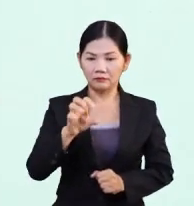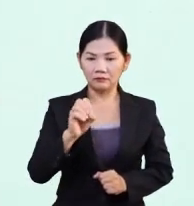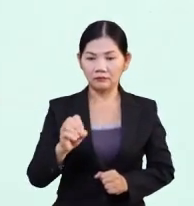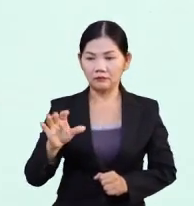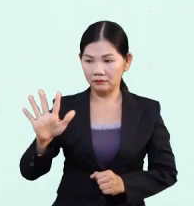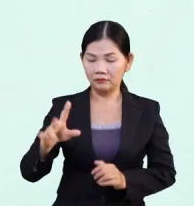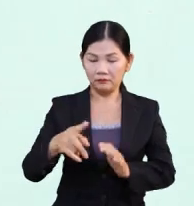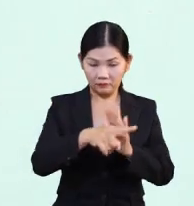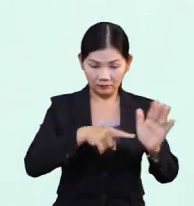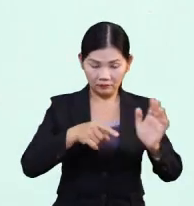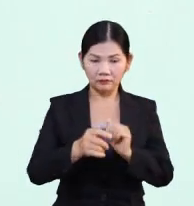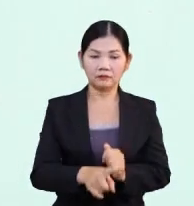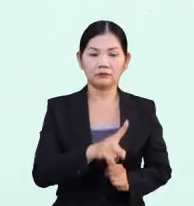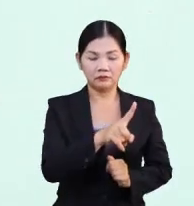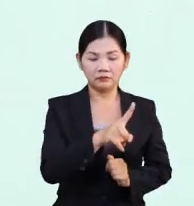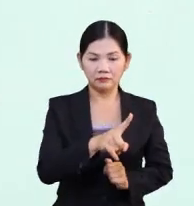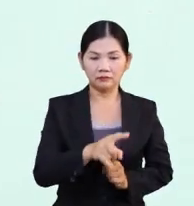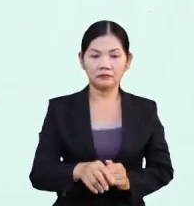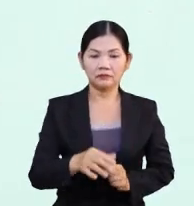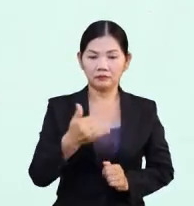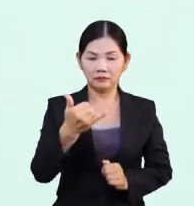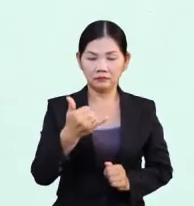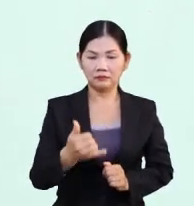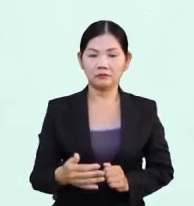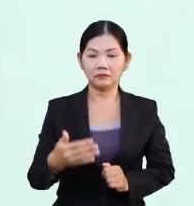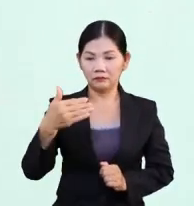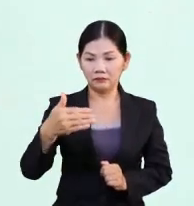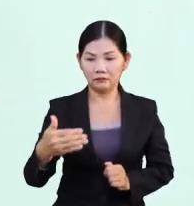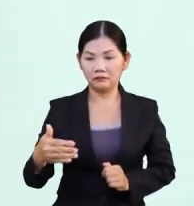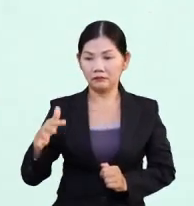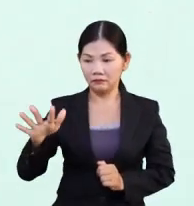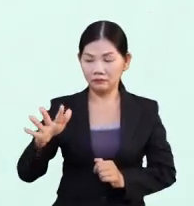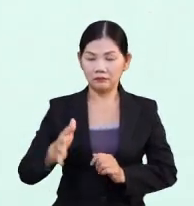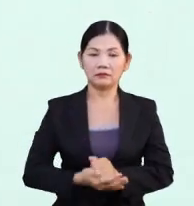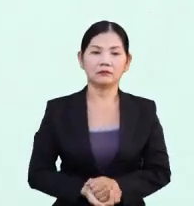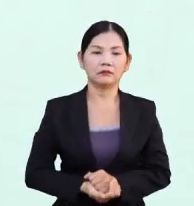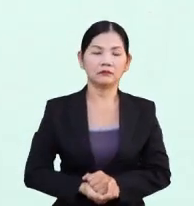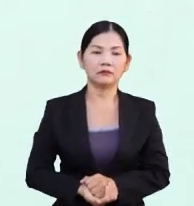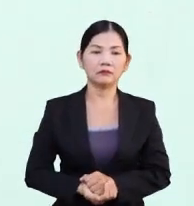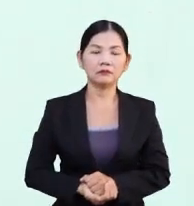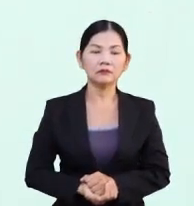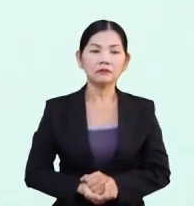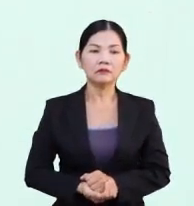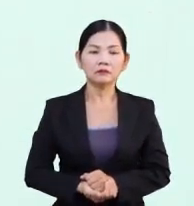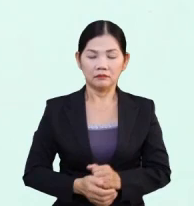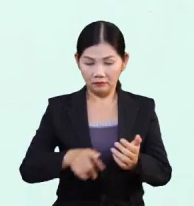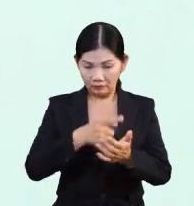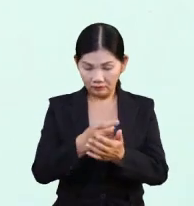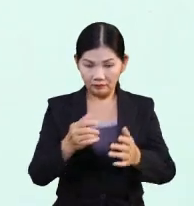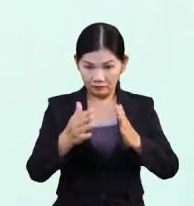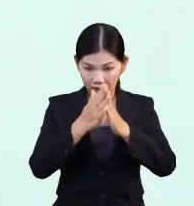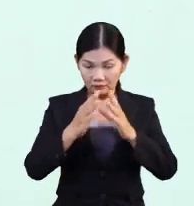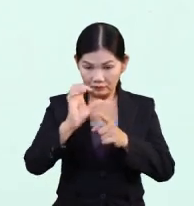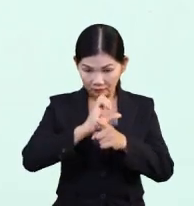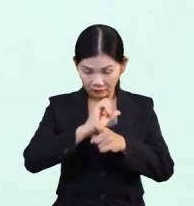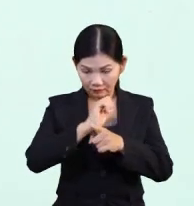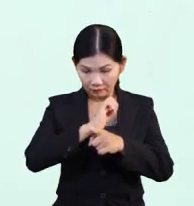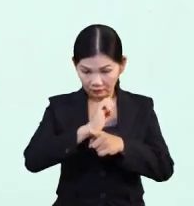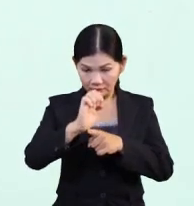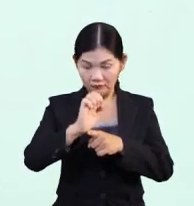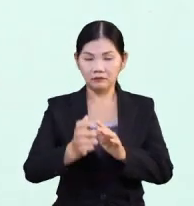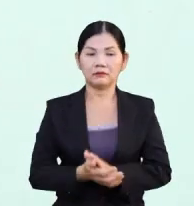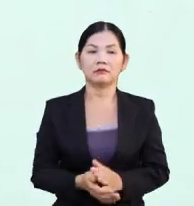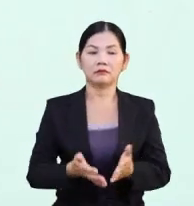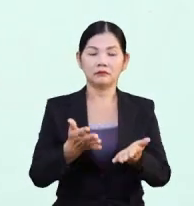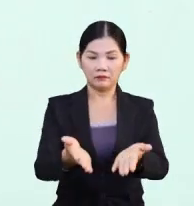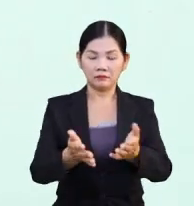đỏ nâng, mùi pon, pram, mùi rồi, cang sập pram. Chà, chán con treo châu rùm bằng ca chùm nào. Chà, ná con bằng ca chùm nào